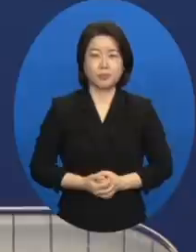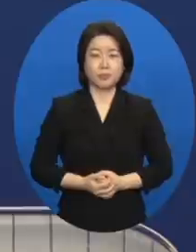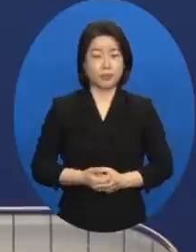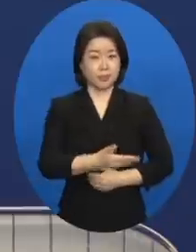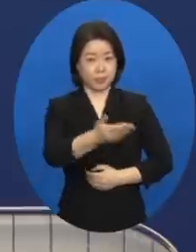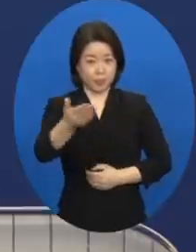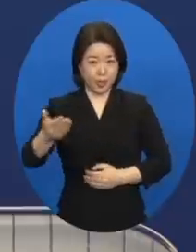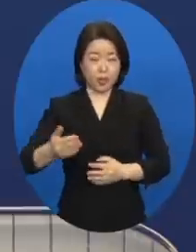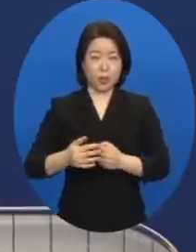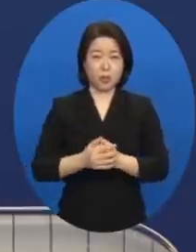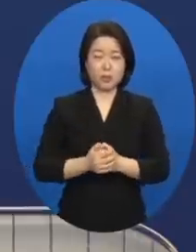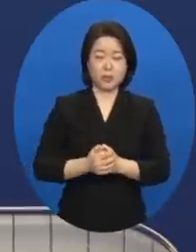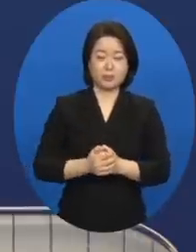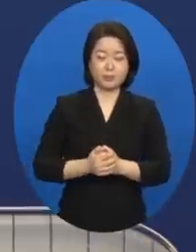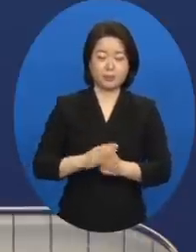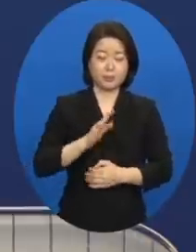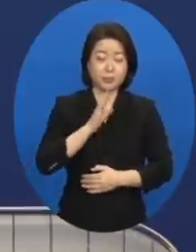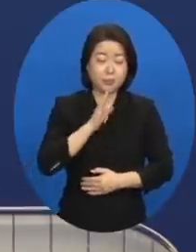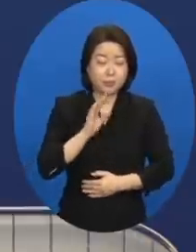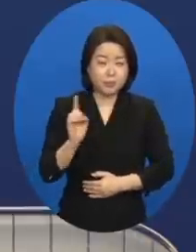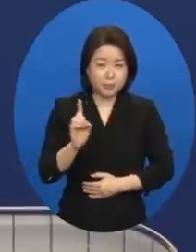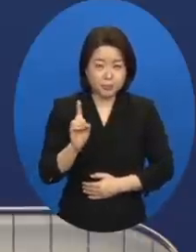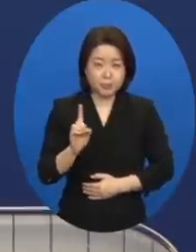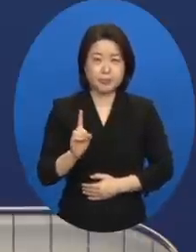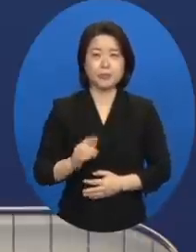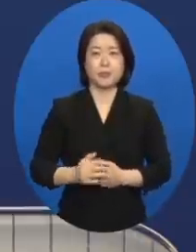여러분, 제가 사실은